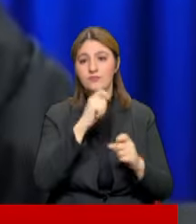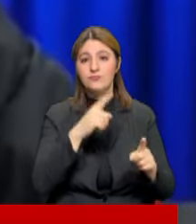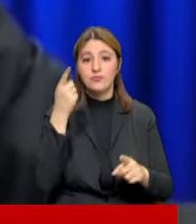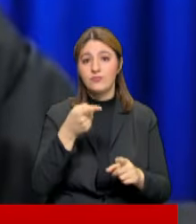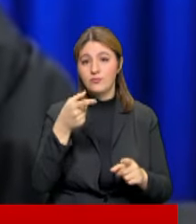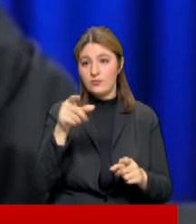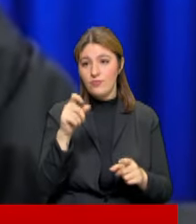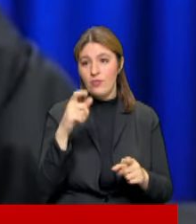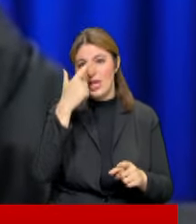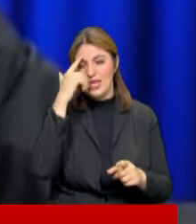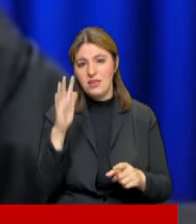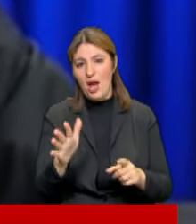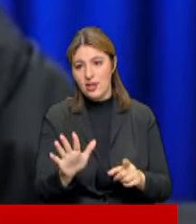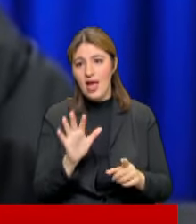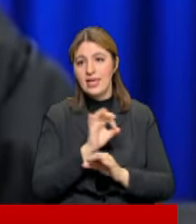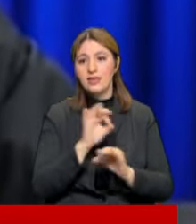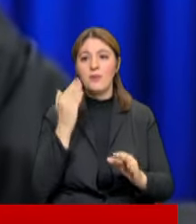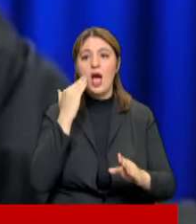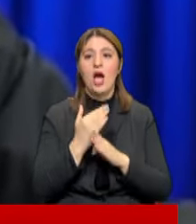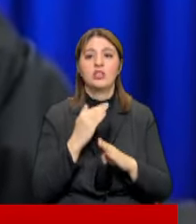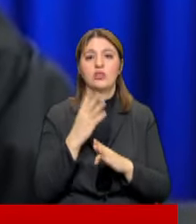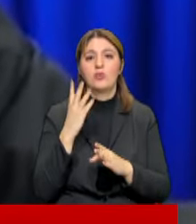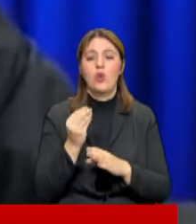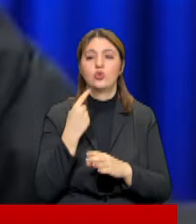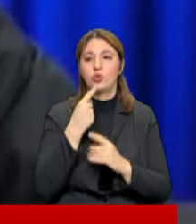% 190 ihtimalle tam